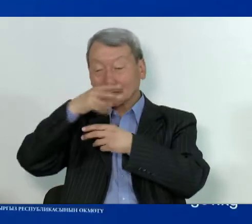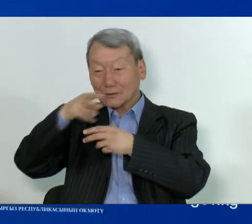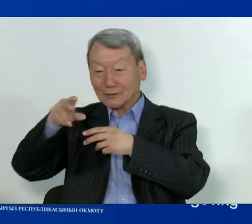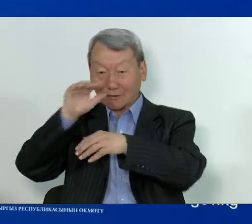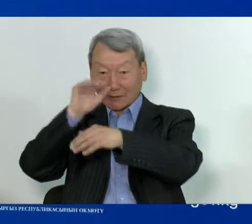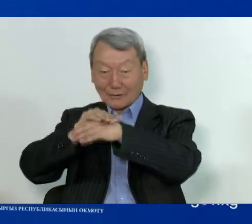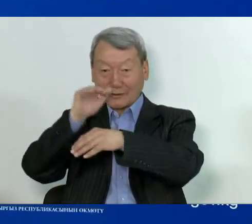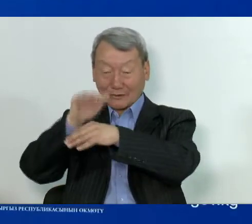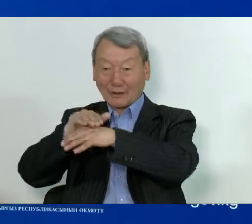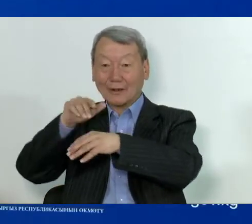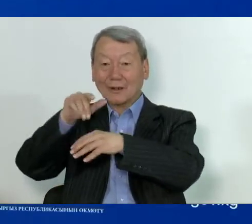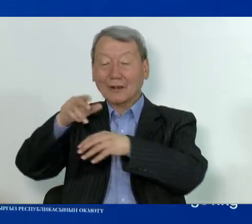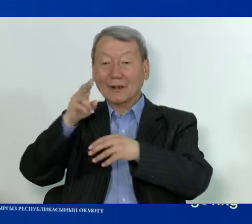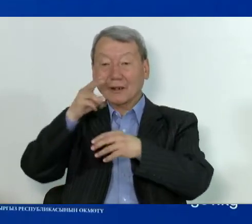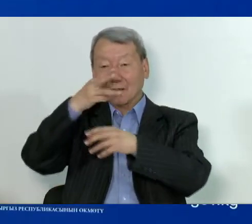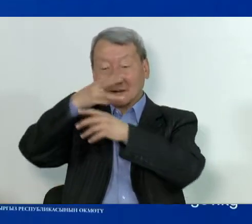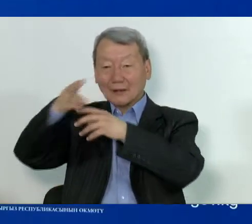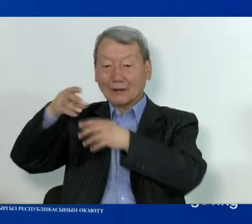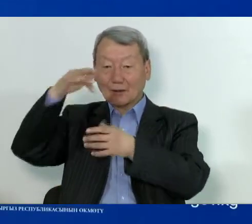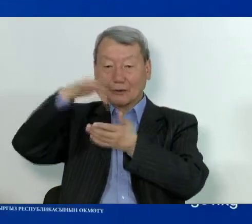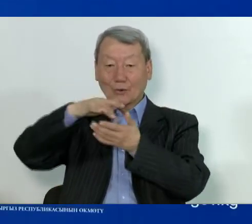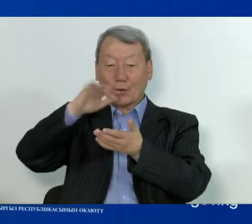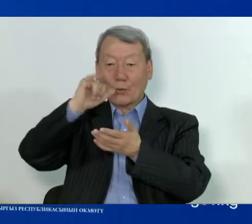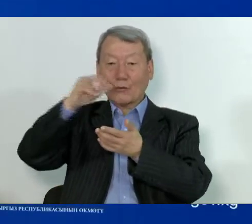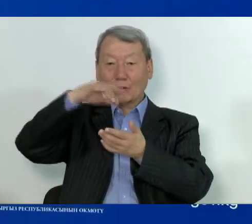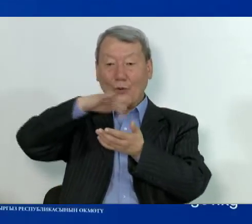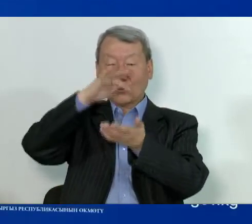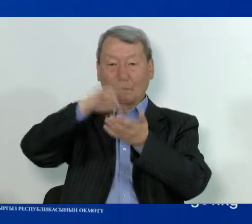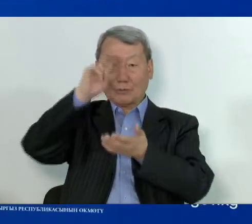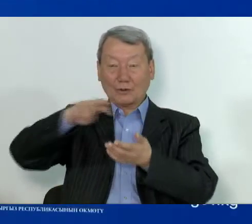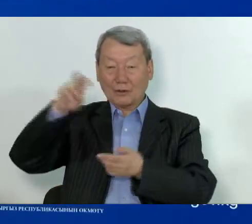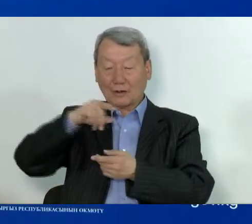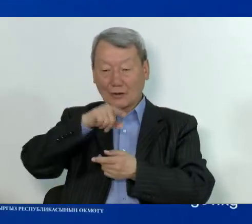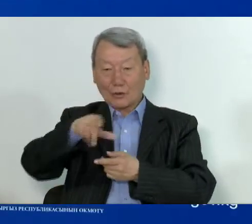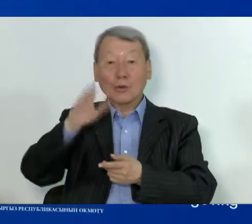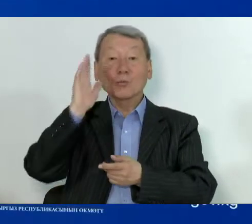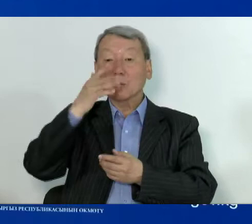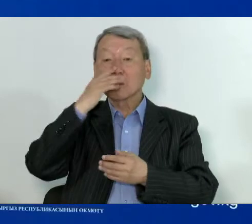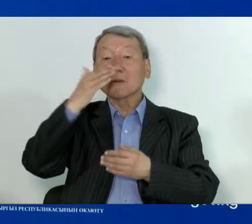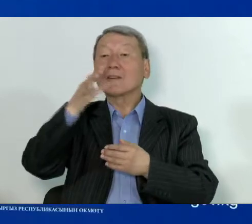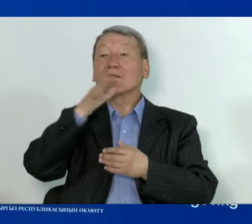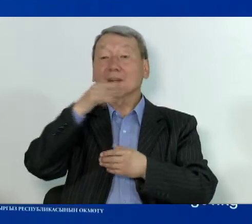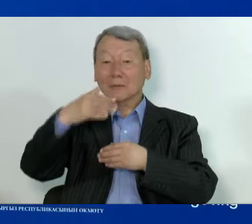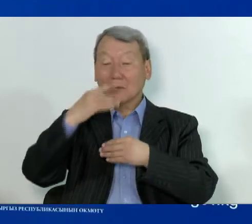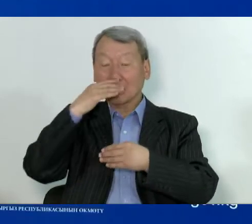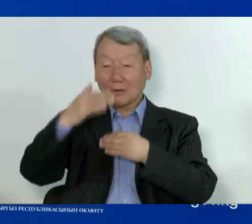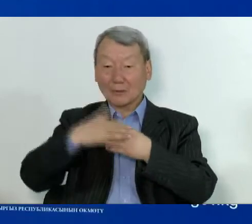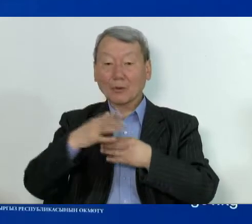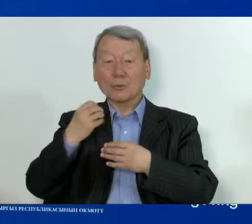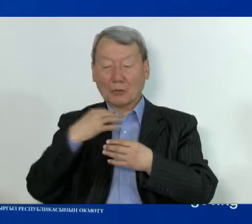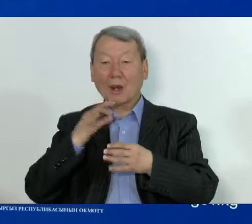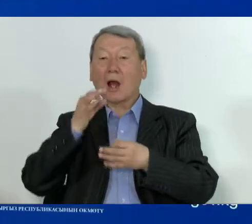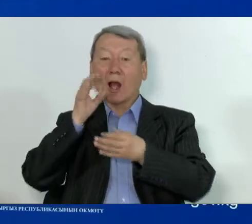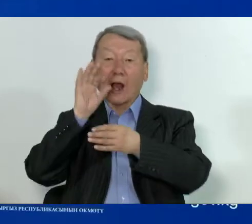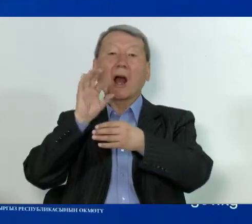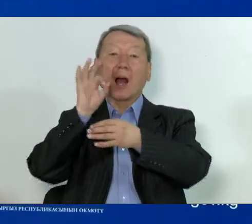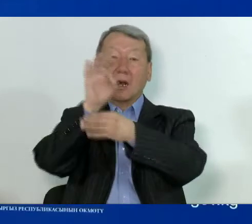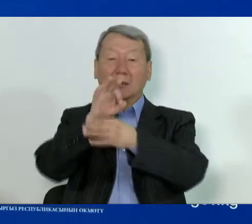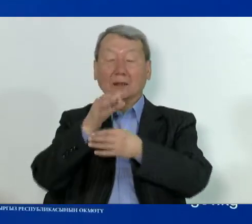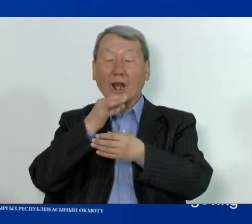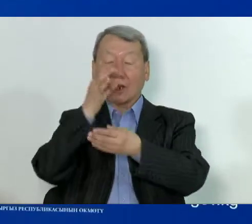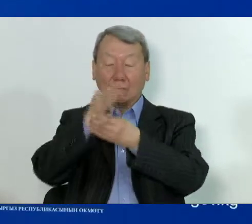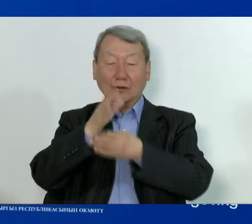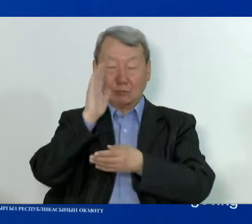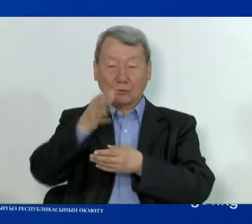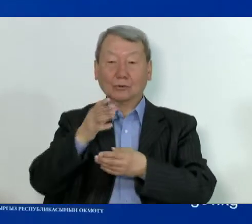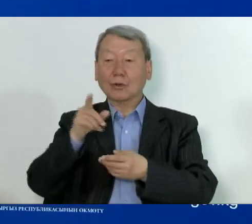также камерам командного центра ГУВД города Бишкек. В скором времени мы дополнительную информацию дадим по